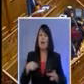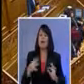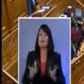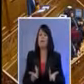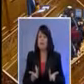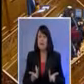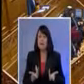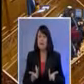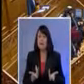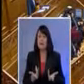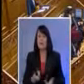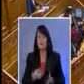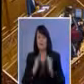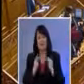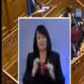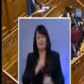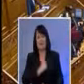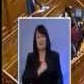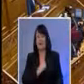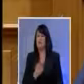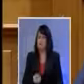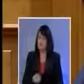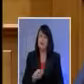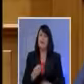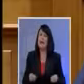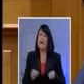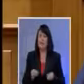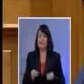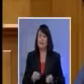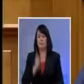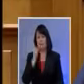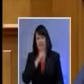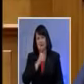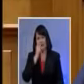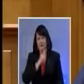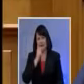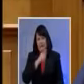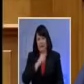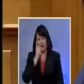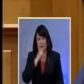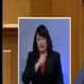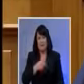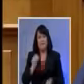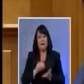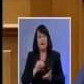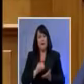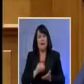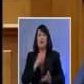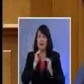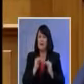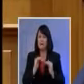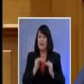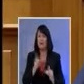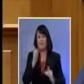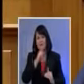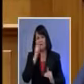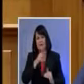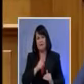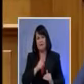τηρώντας απαρέκλειτα την αρχή ότι το ψεύδος που διαρκώς επαναλαμβάνεται στο